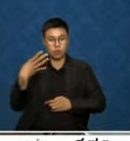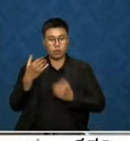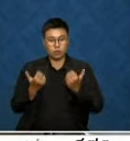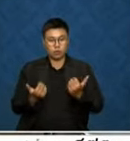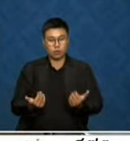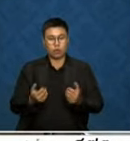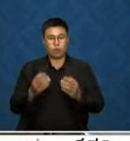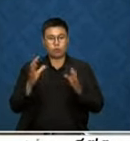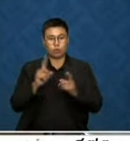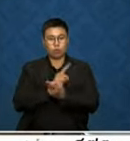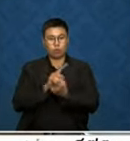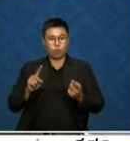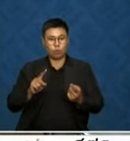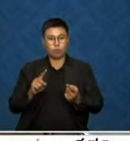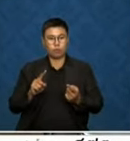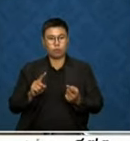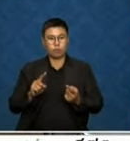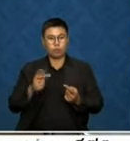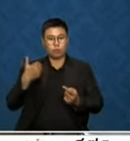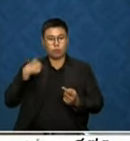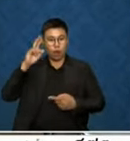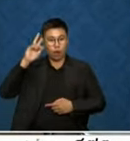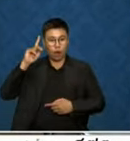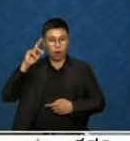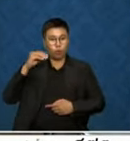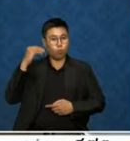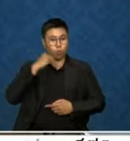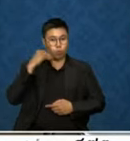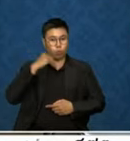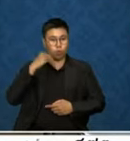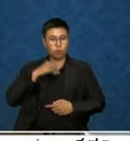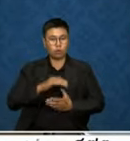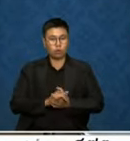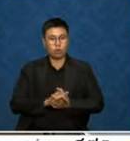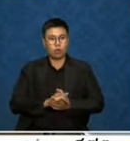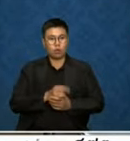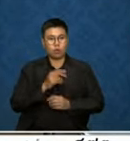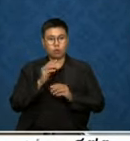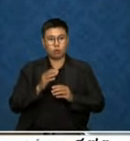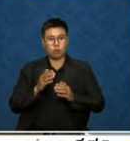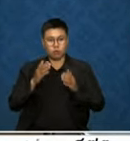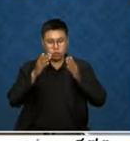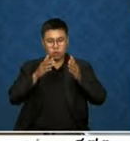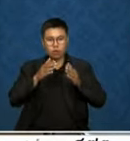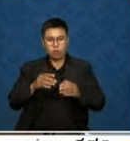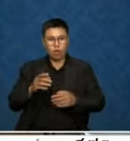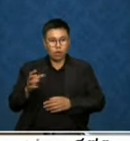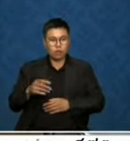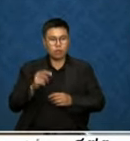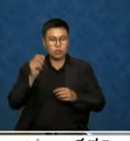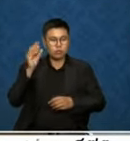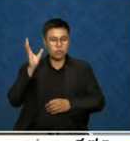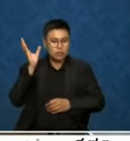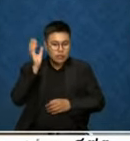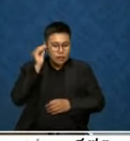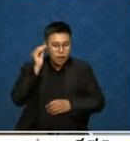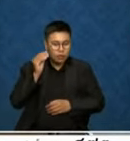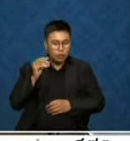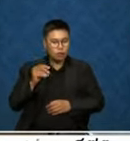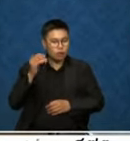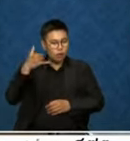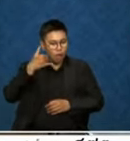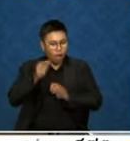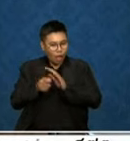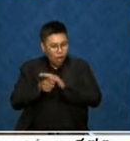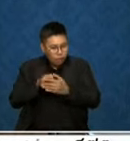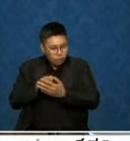เราออกข่าวกันอยู่ทุกวันครับไปมุ่งเน้นเรื่องเกี่ยวกับคลิปเสียงการตบทรัพย์คลิปเ